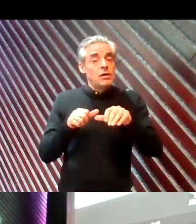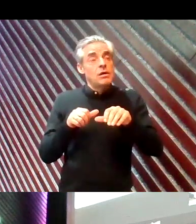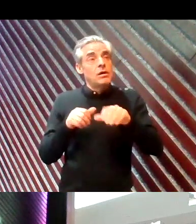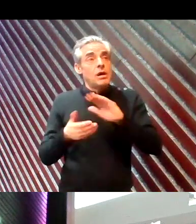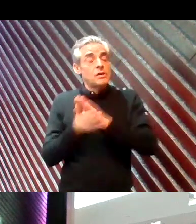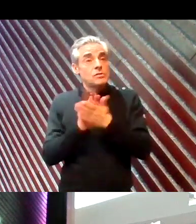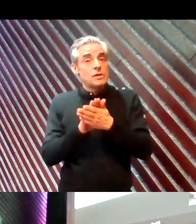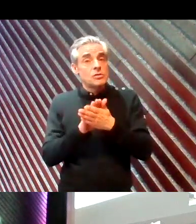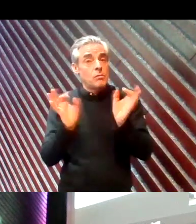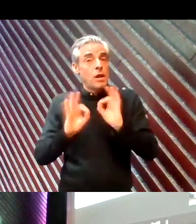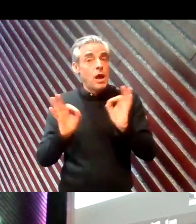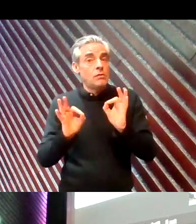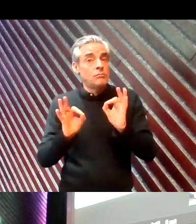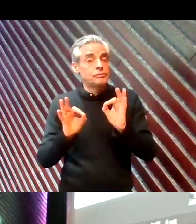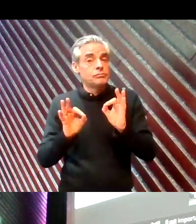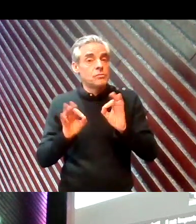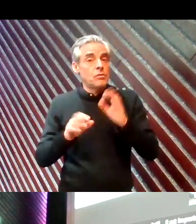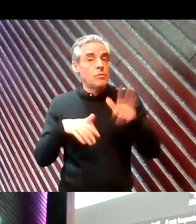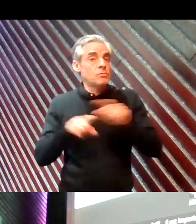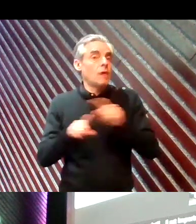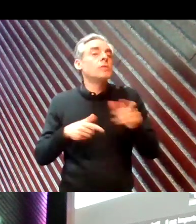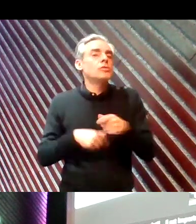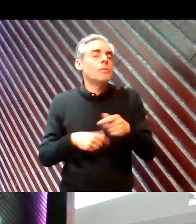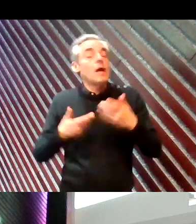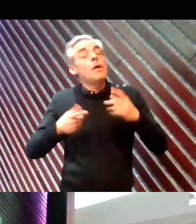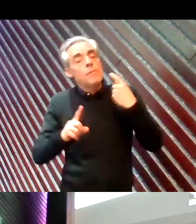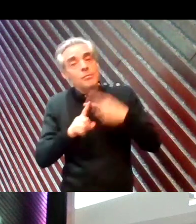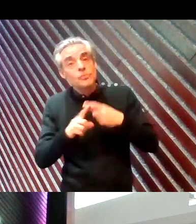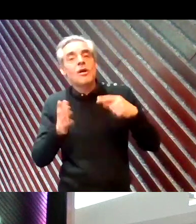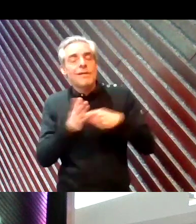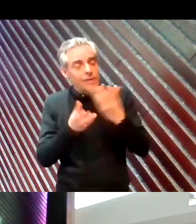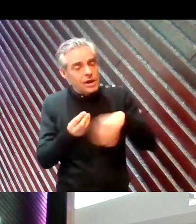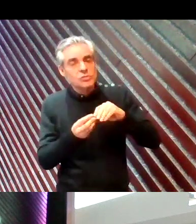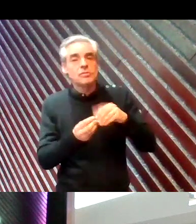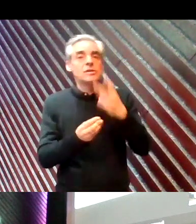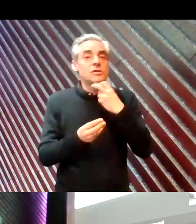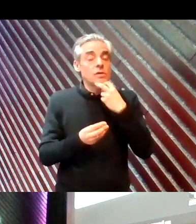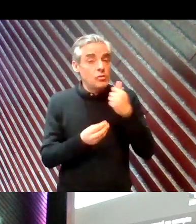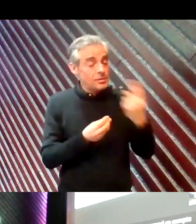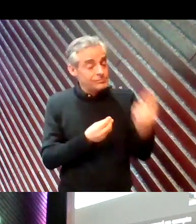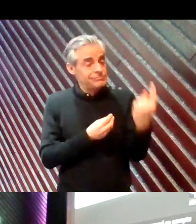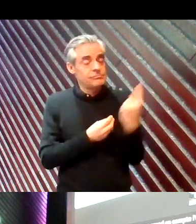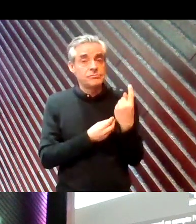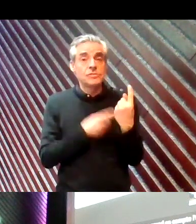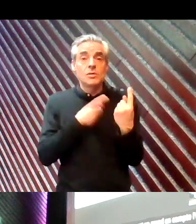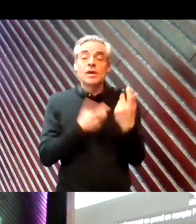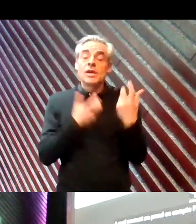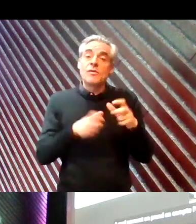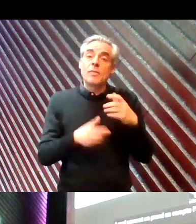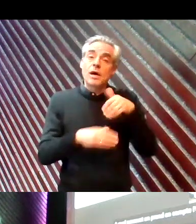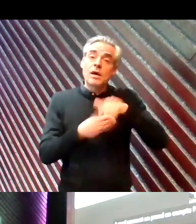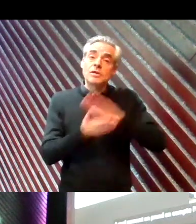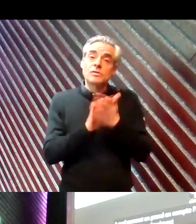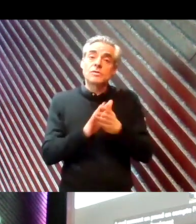'engagement des bénévoles associatifs, mais à quel moment on prend en compte aussi l'engagement du citoyen qui n'a pas forcément envie d'être dans une